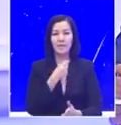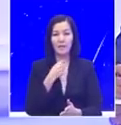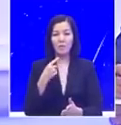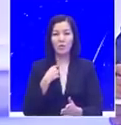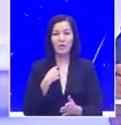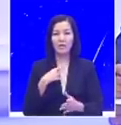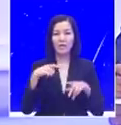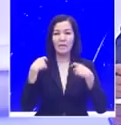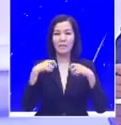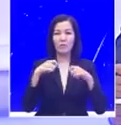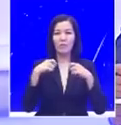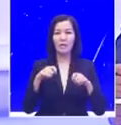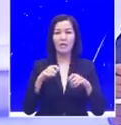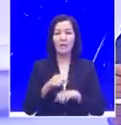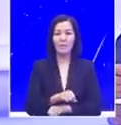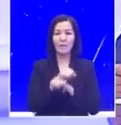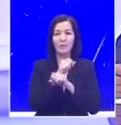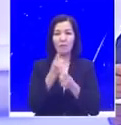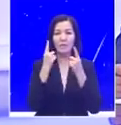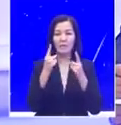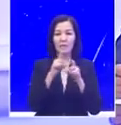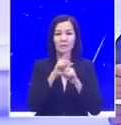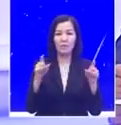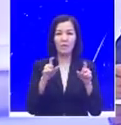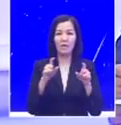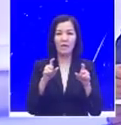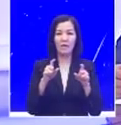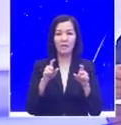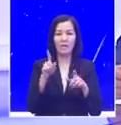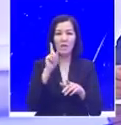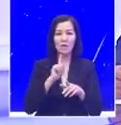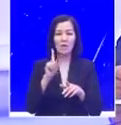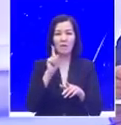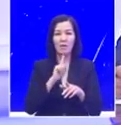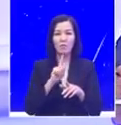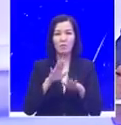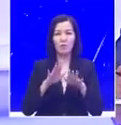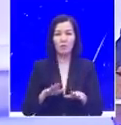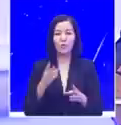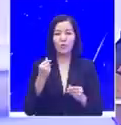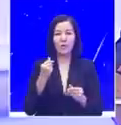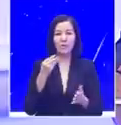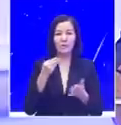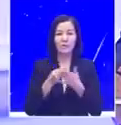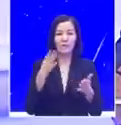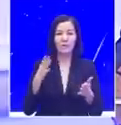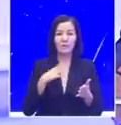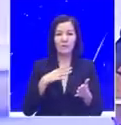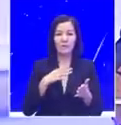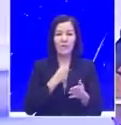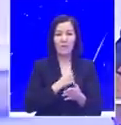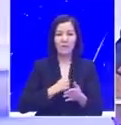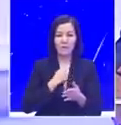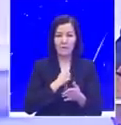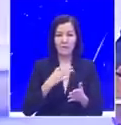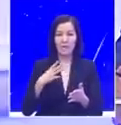Талдықорғандағы саудагерлер бас көтерді. Ірі сауда нысандарының басшылары жалға алып отырған орын ақысын қымбаттатып жібергеніне